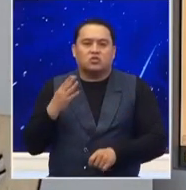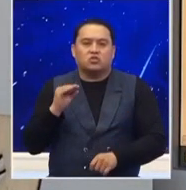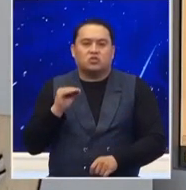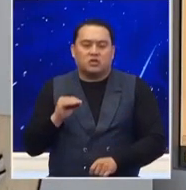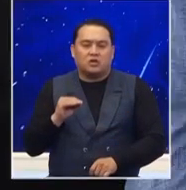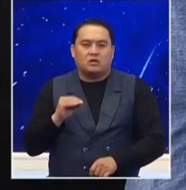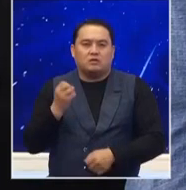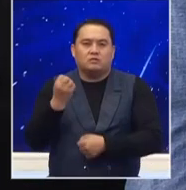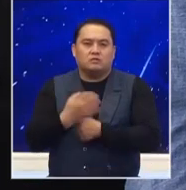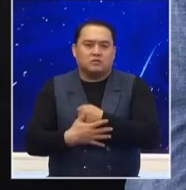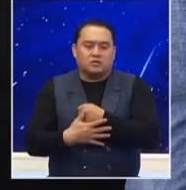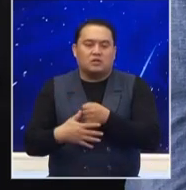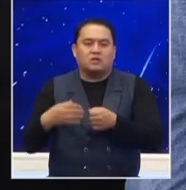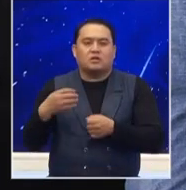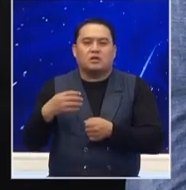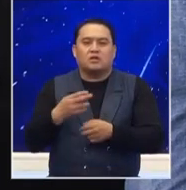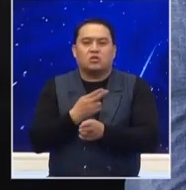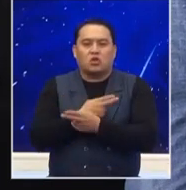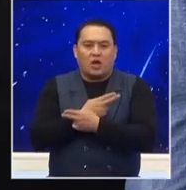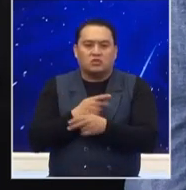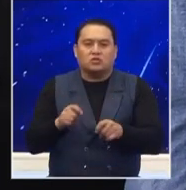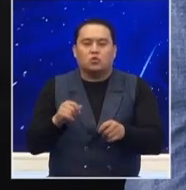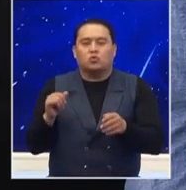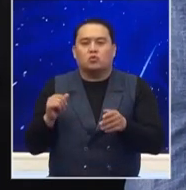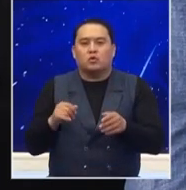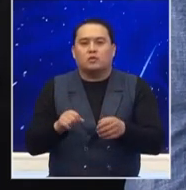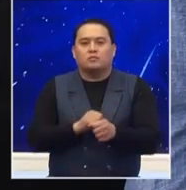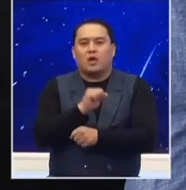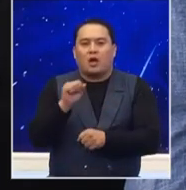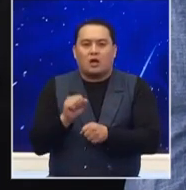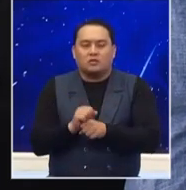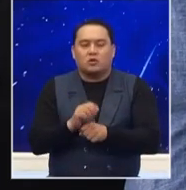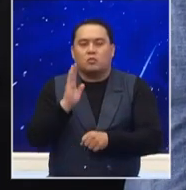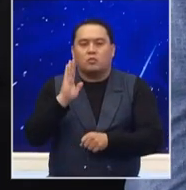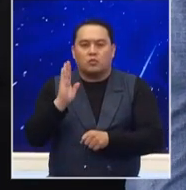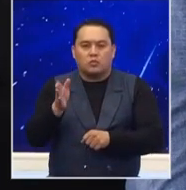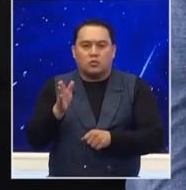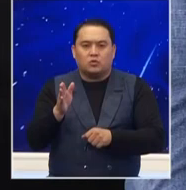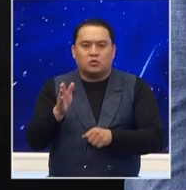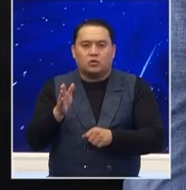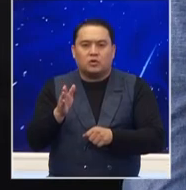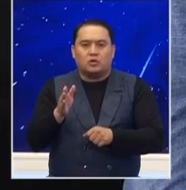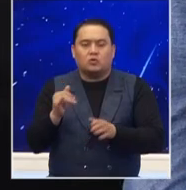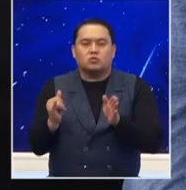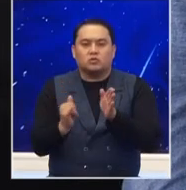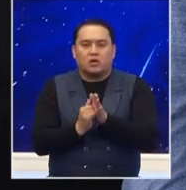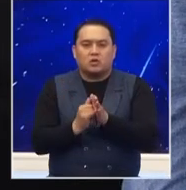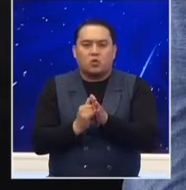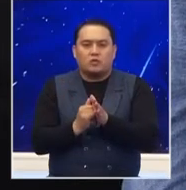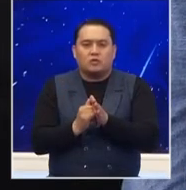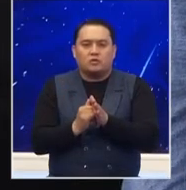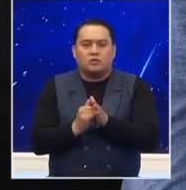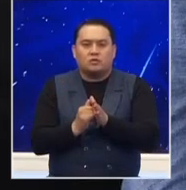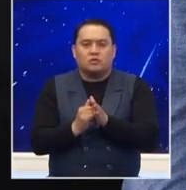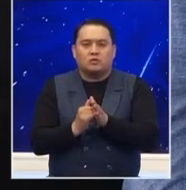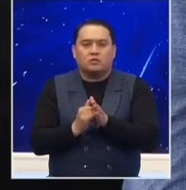самом центре дачного массива расположена уже базовая станция мобильного оператора, которая на сегодняшний день